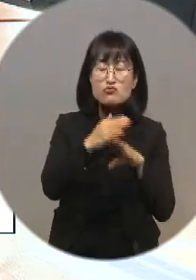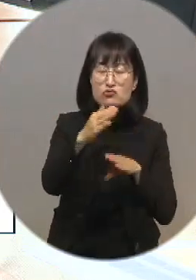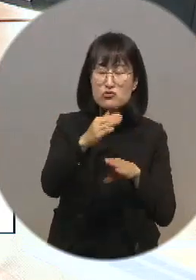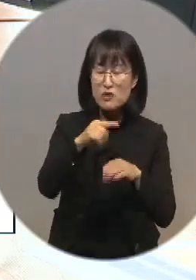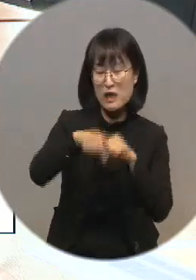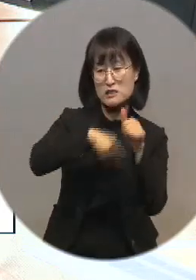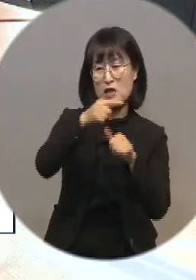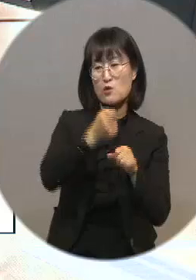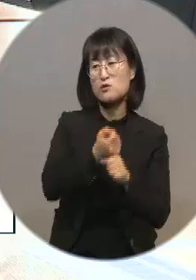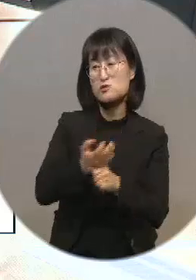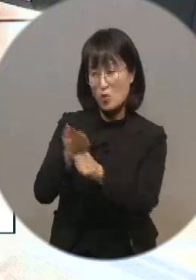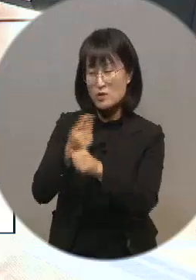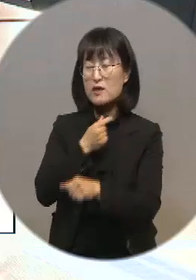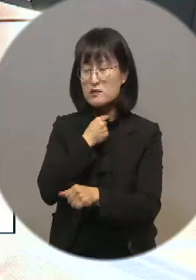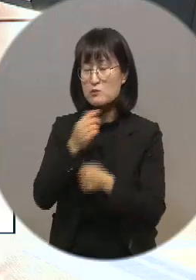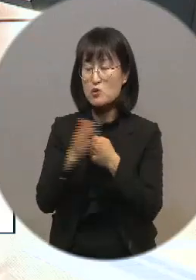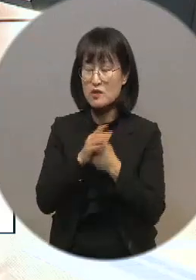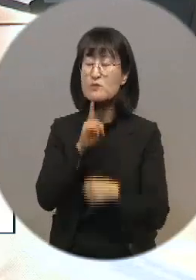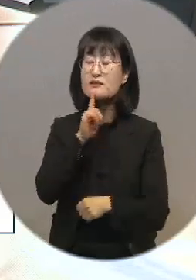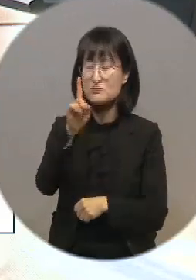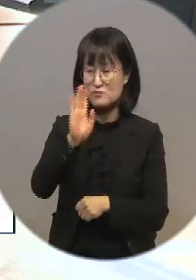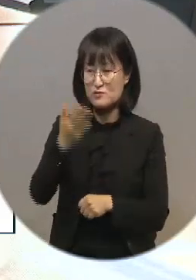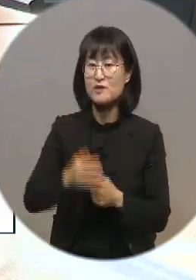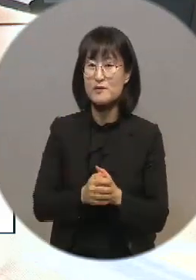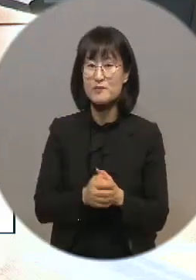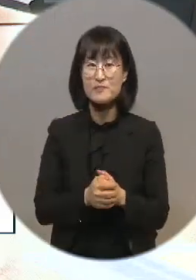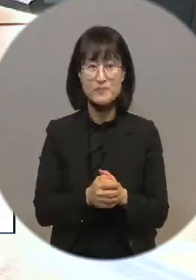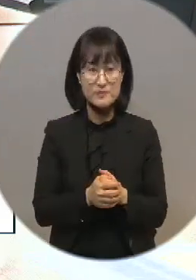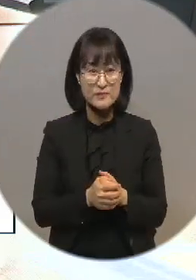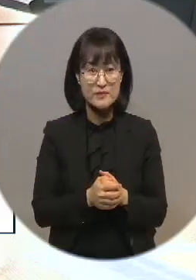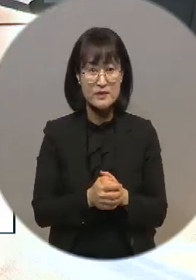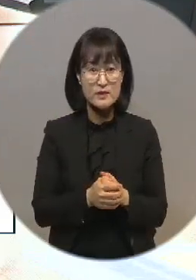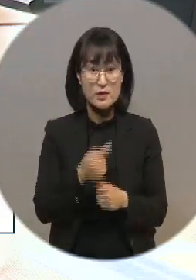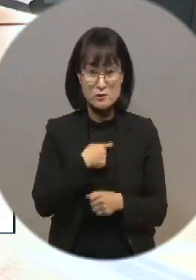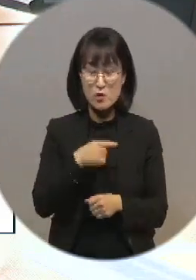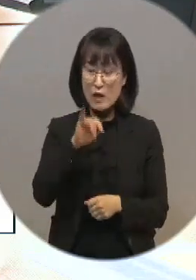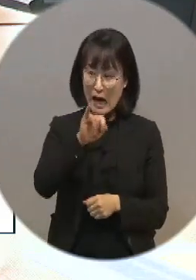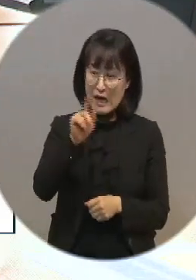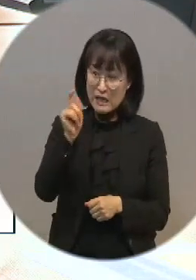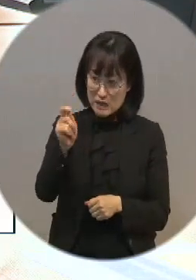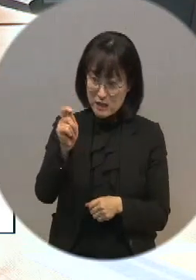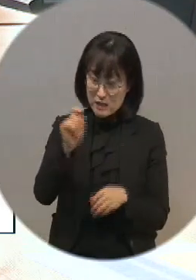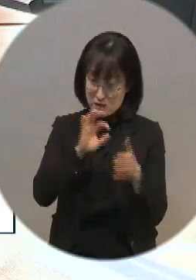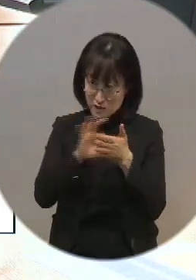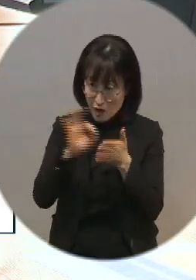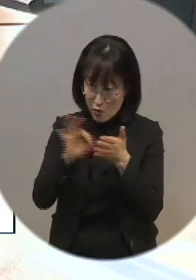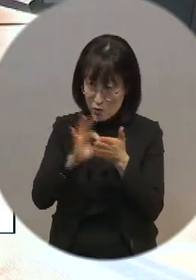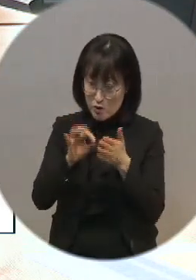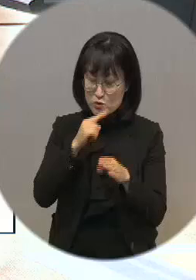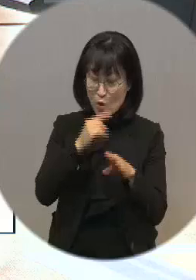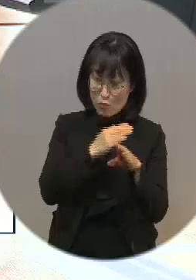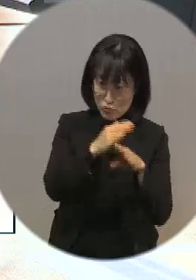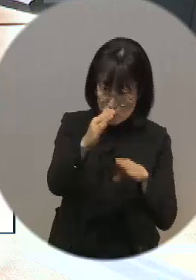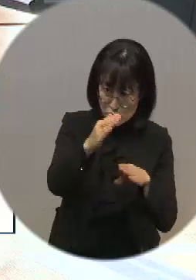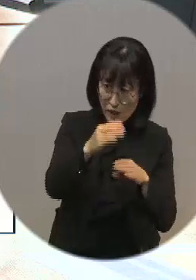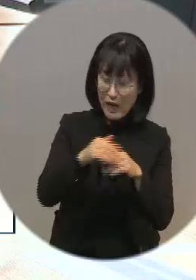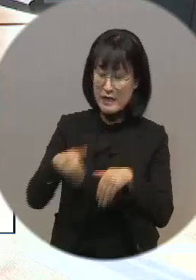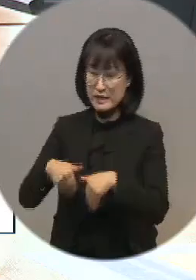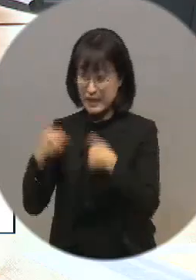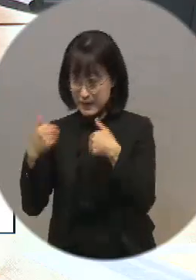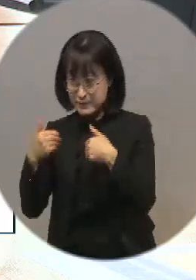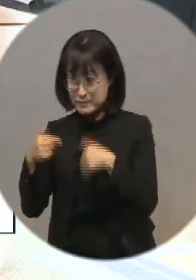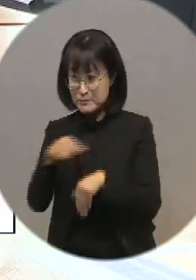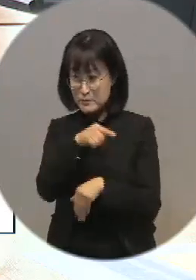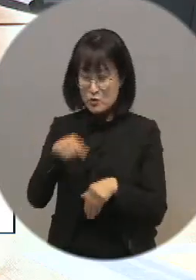전달하고 싶은 생각이 커서 좀 지원하게 되었습니다. 저는 어떻게 IT를 활용을 해서 조금 더 우리 북한과 또 이렇게 남북 간의